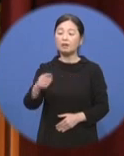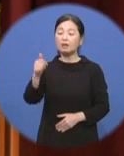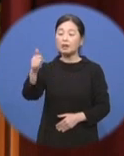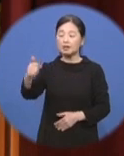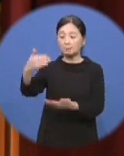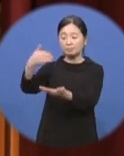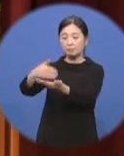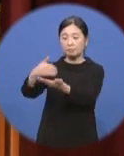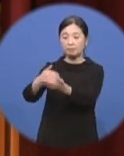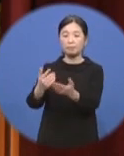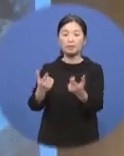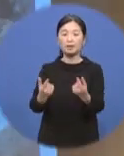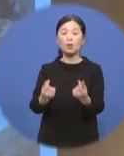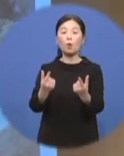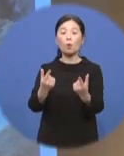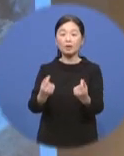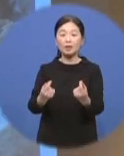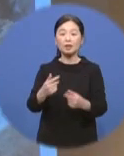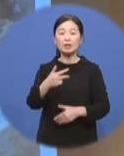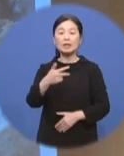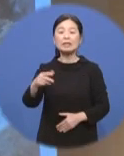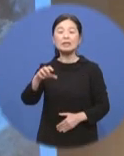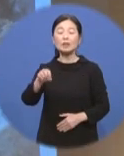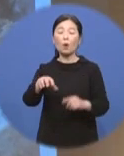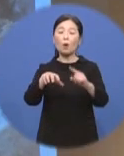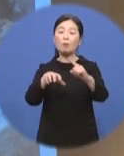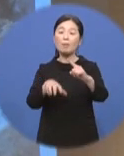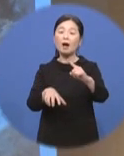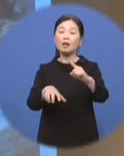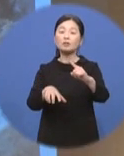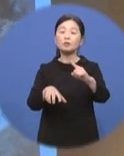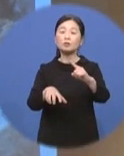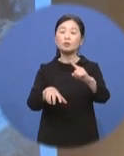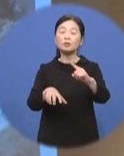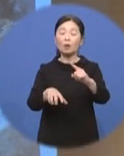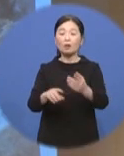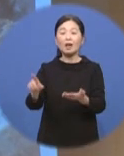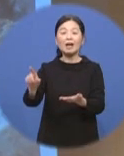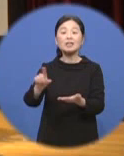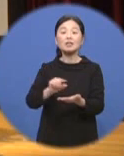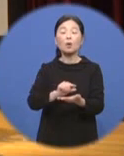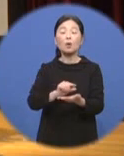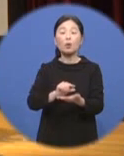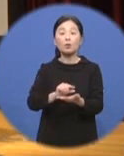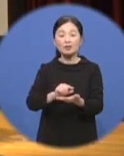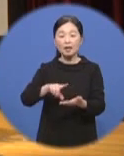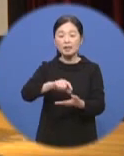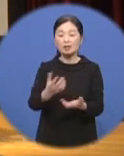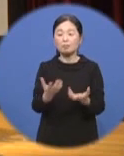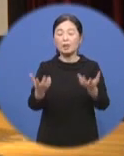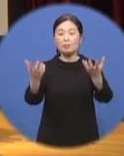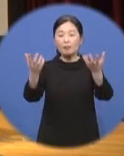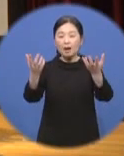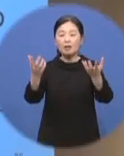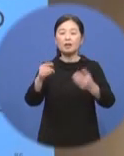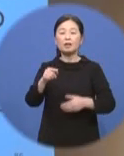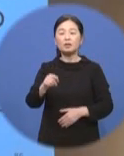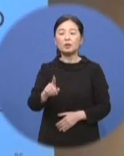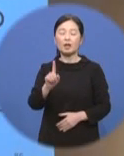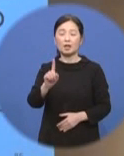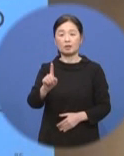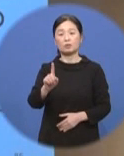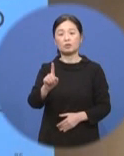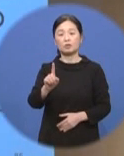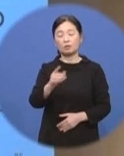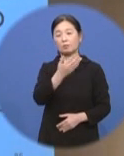ように、ジオパークで地域を元気にするっていうのが一つのキーワードかと思いますので、それを少しでも